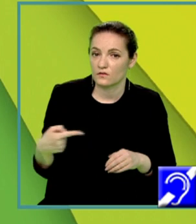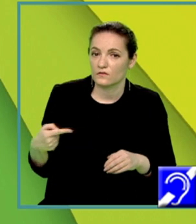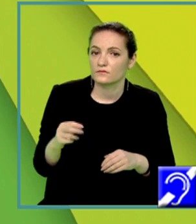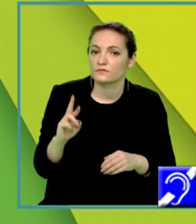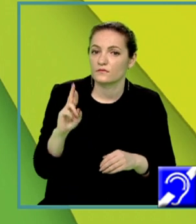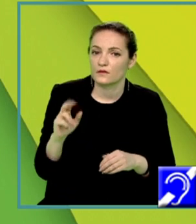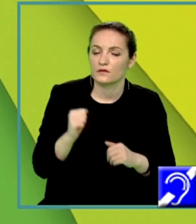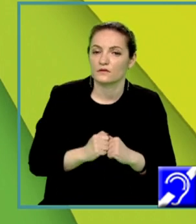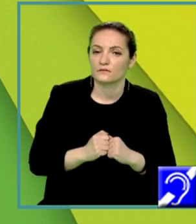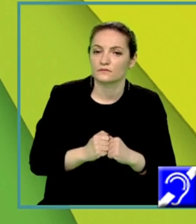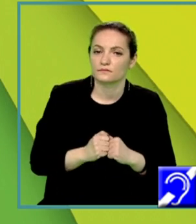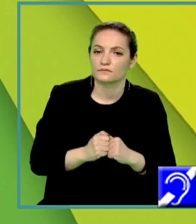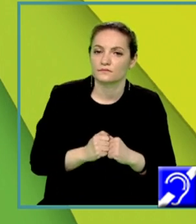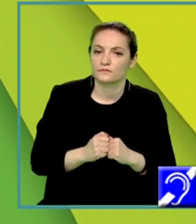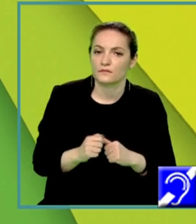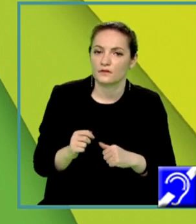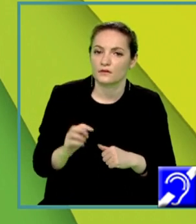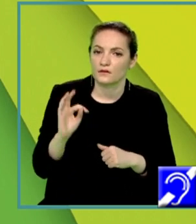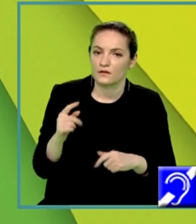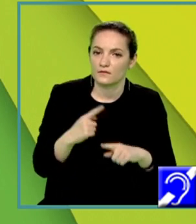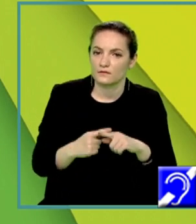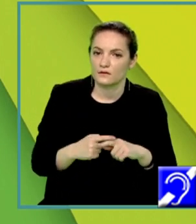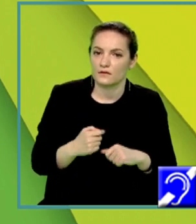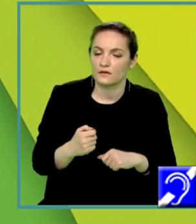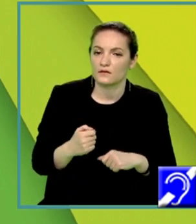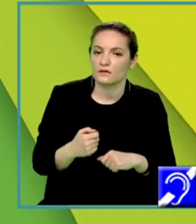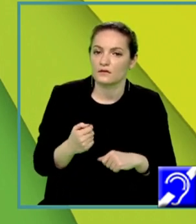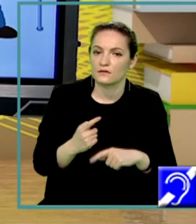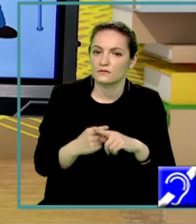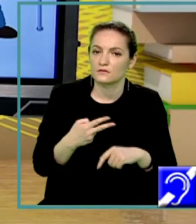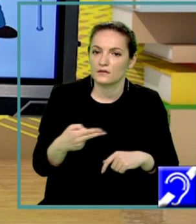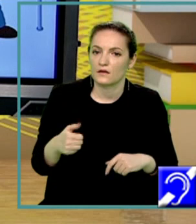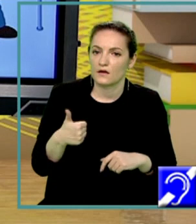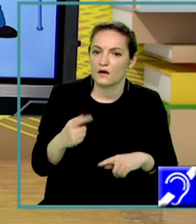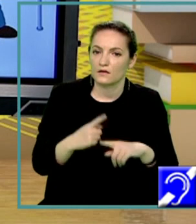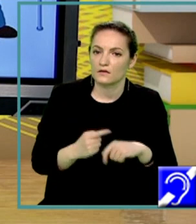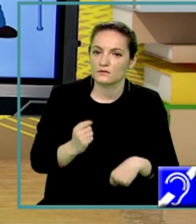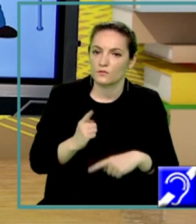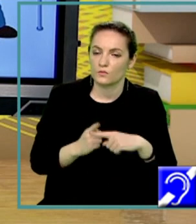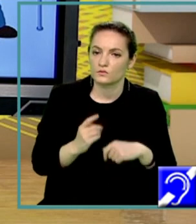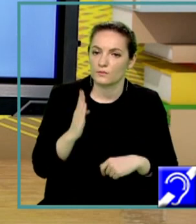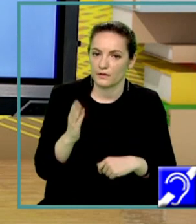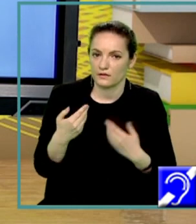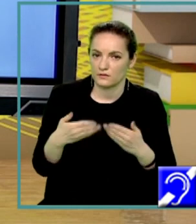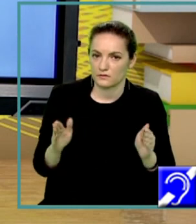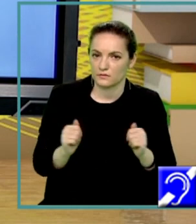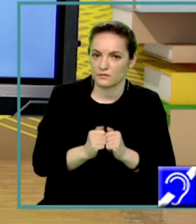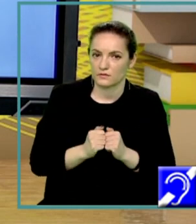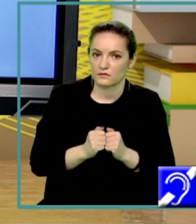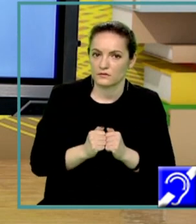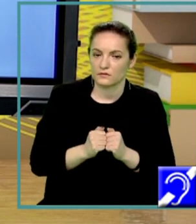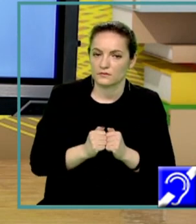mulțimea numerelor reale, f de x dată prin expresia x plus b. Pentru început